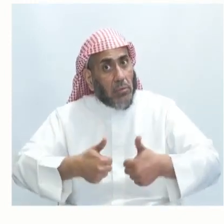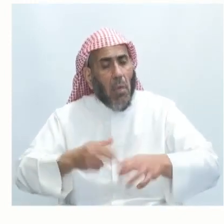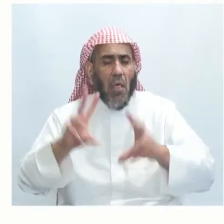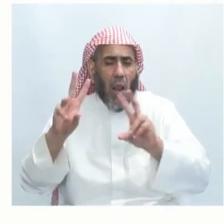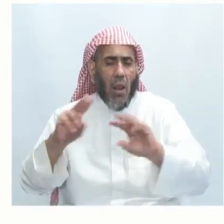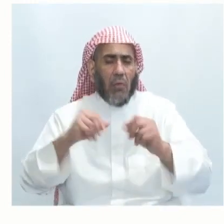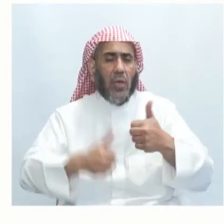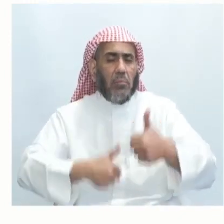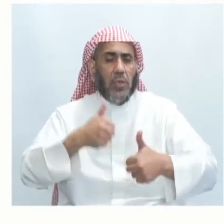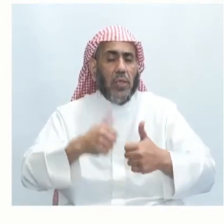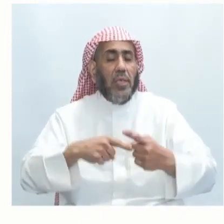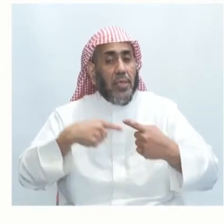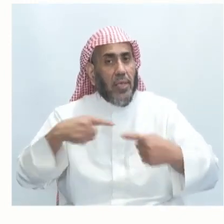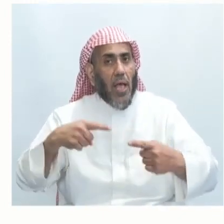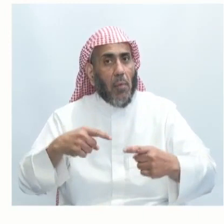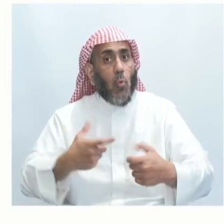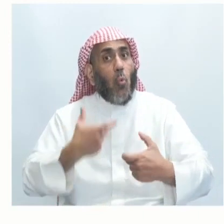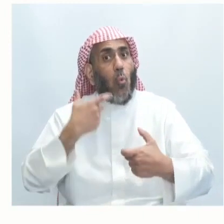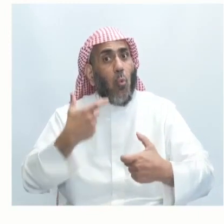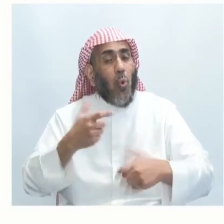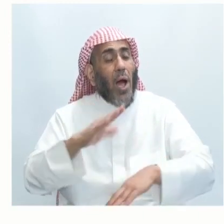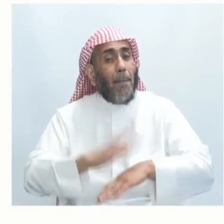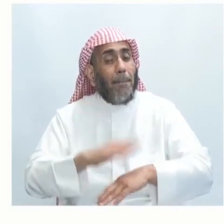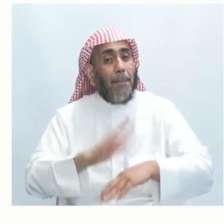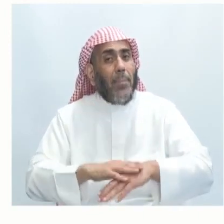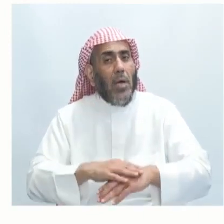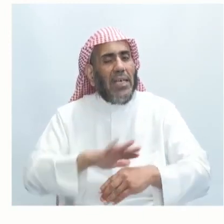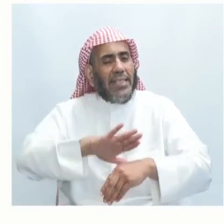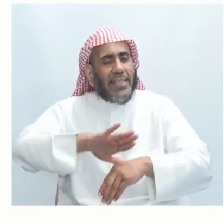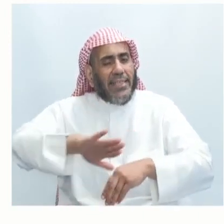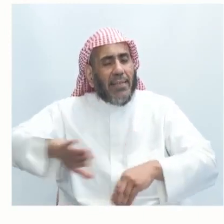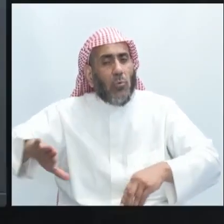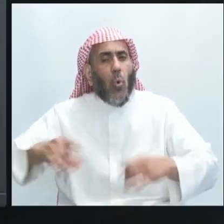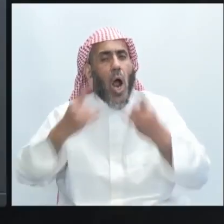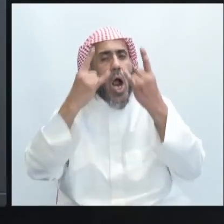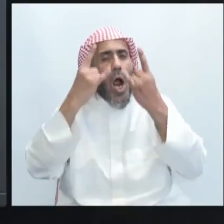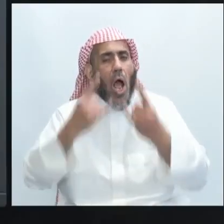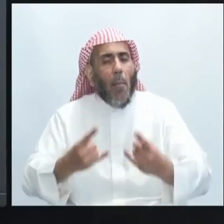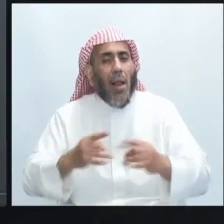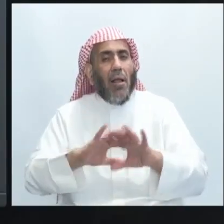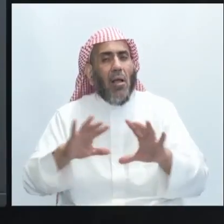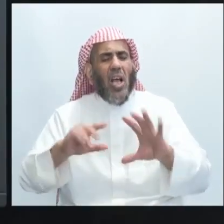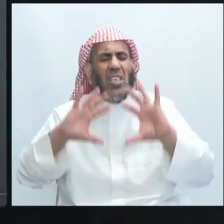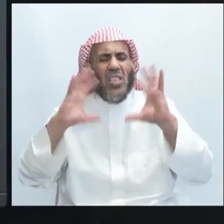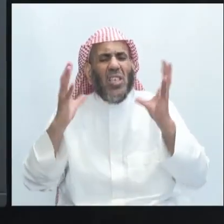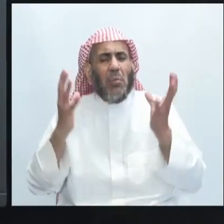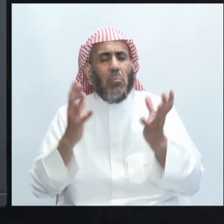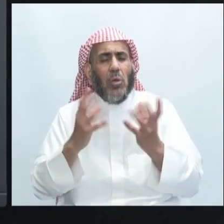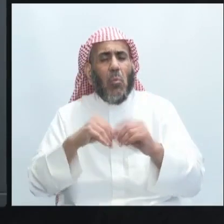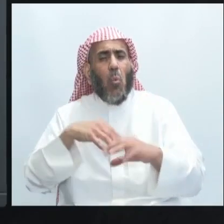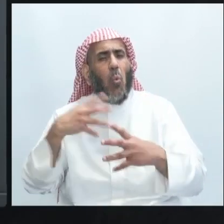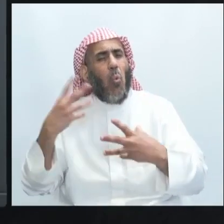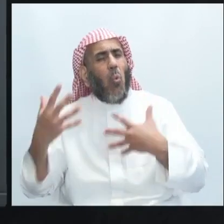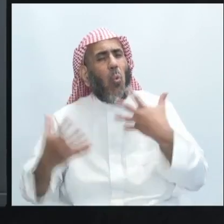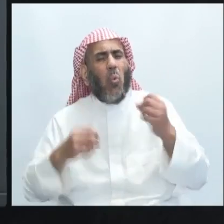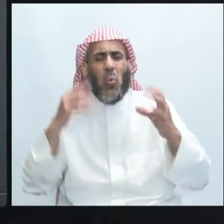الاختبارات دائما تحرصون على ماذا ان تبتعدون كامل الابتعاد عن جميع ما يلهيكم